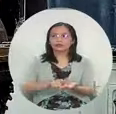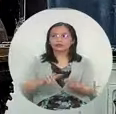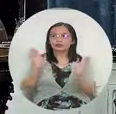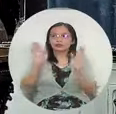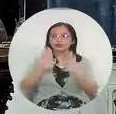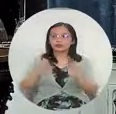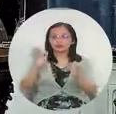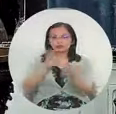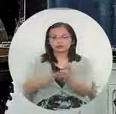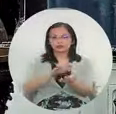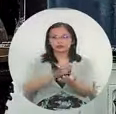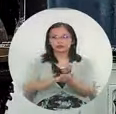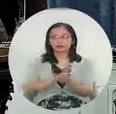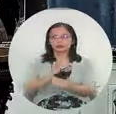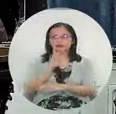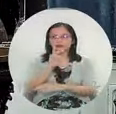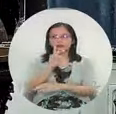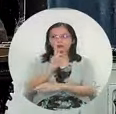mushrooms. Wa.